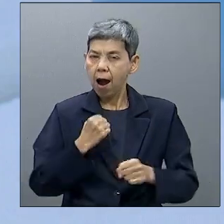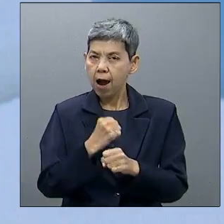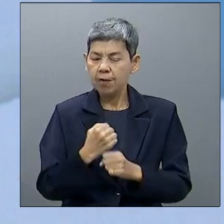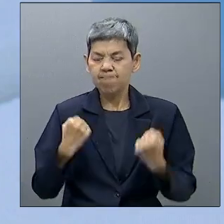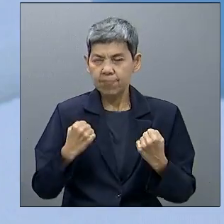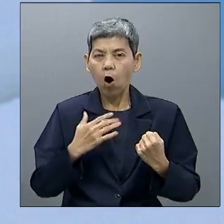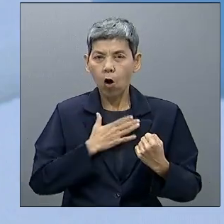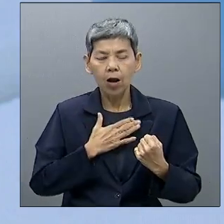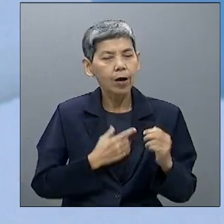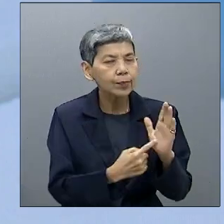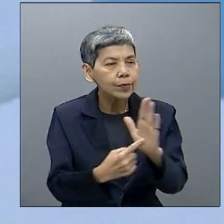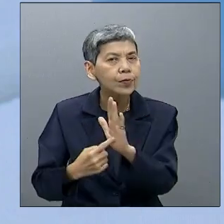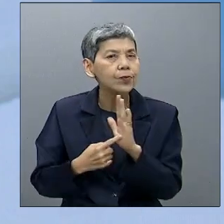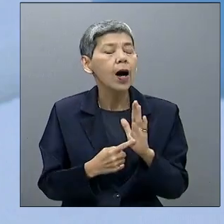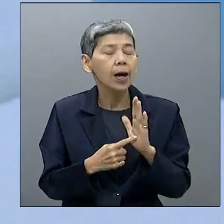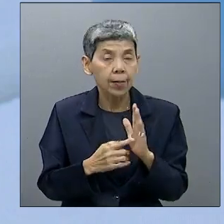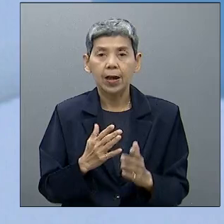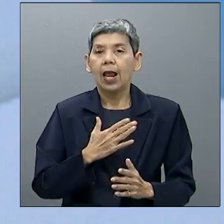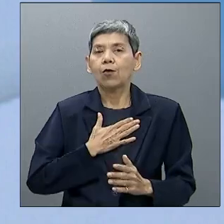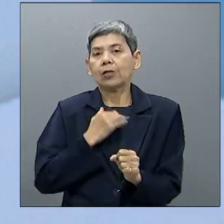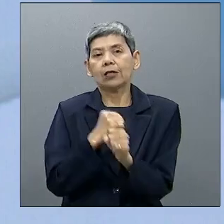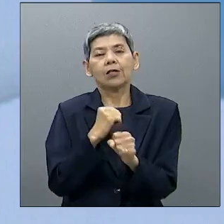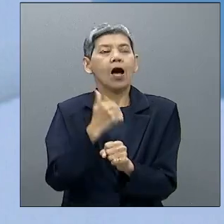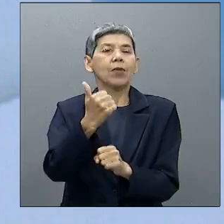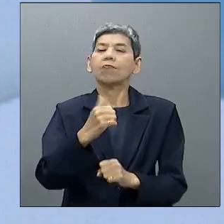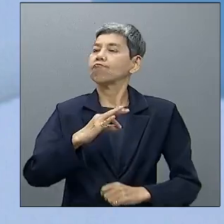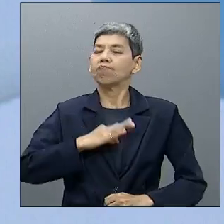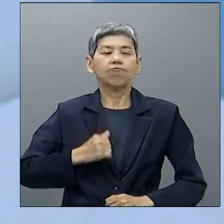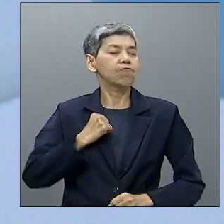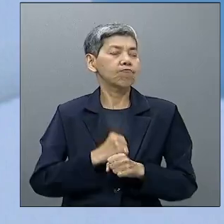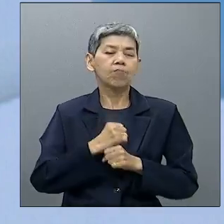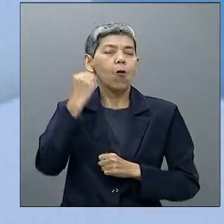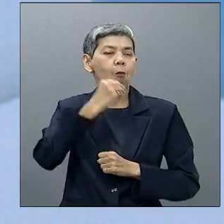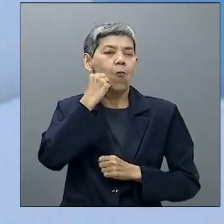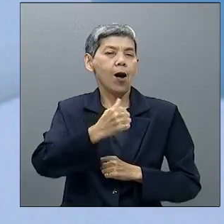งใหญ่ของเรามาใช้นั่นหมายความว่าเราสามารถสวมมงให้กับตัวเองได้ในทุกๆวันนั่น